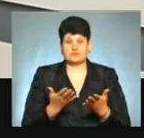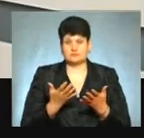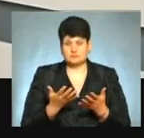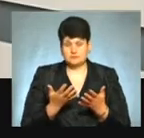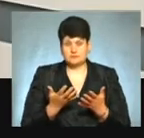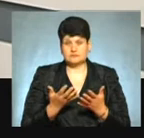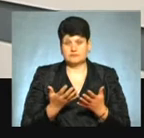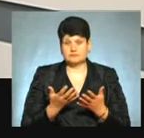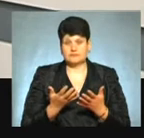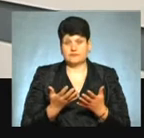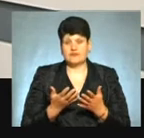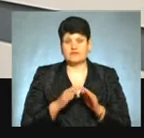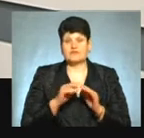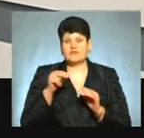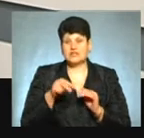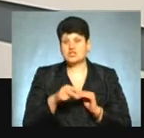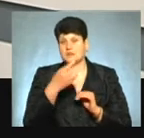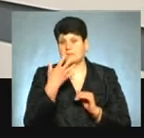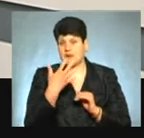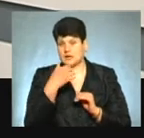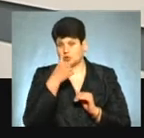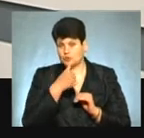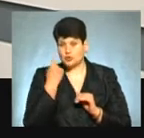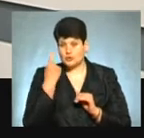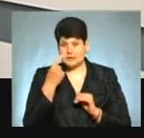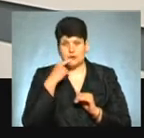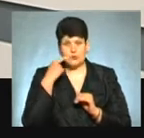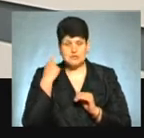з'ясувати... Знаєте, в 2005 році один з